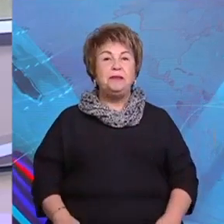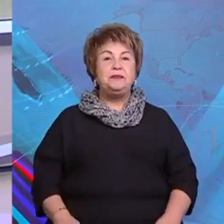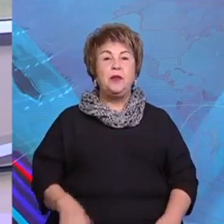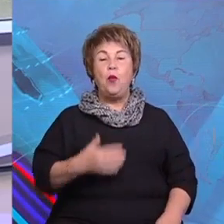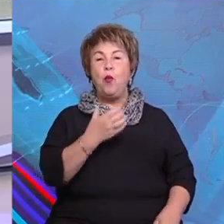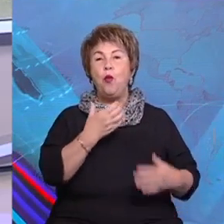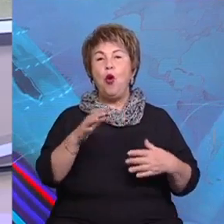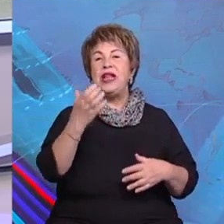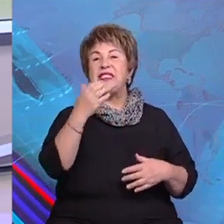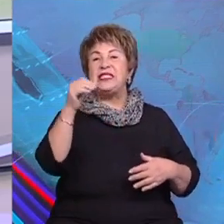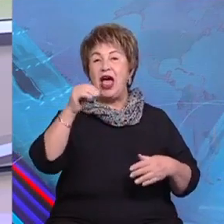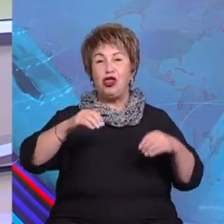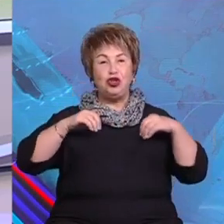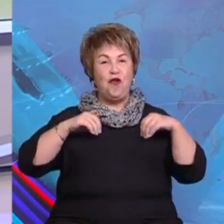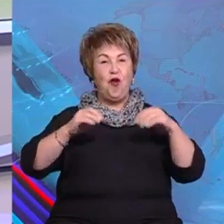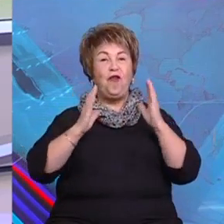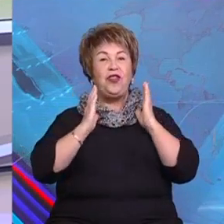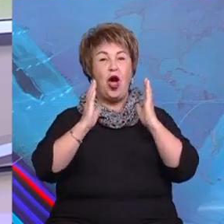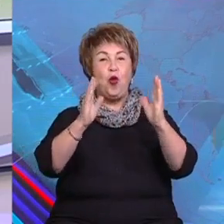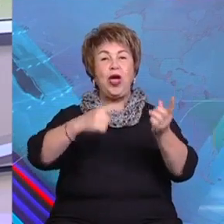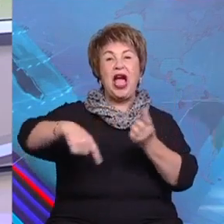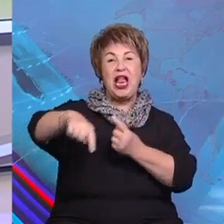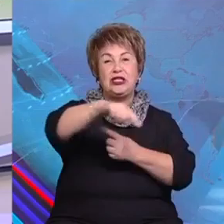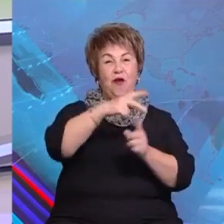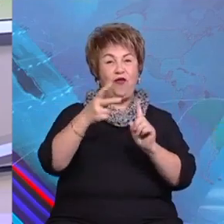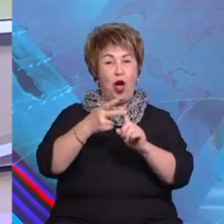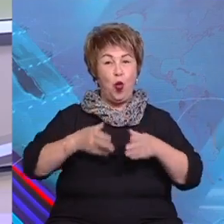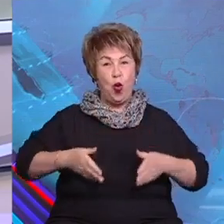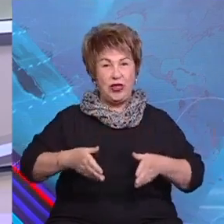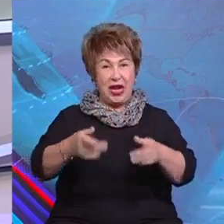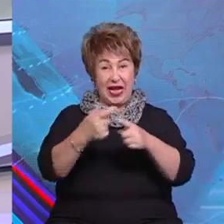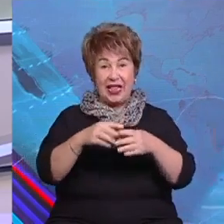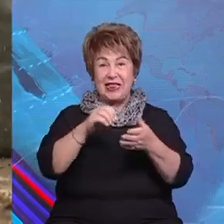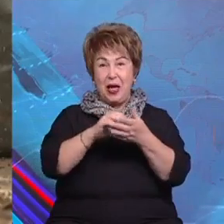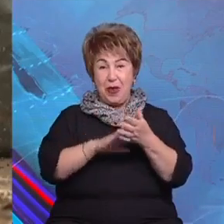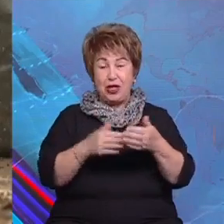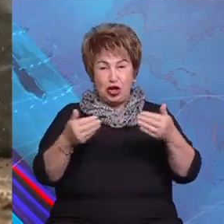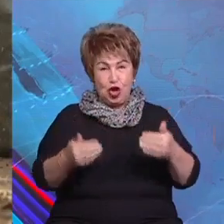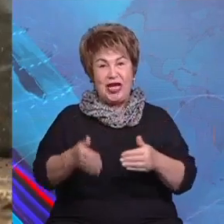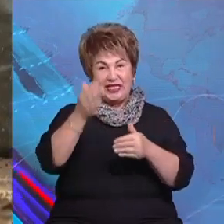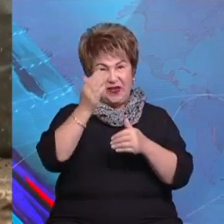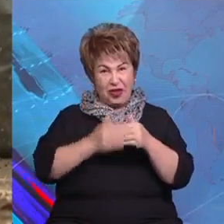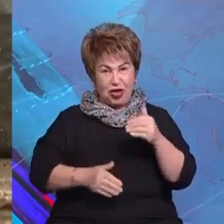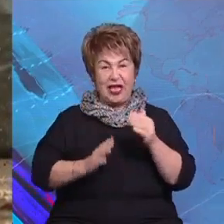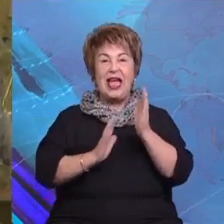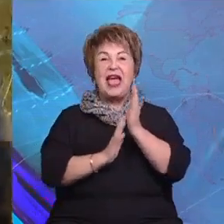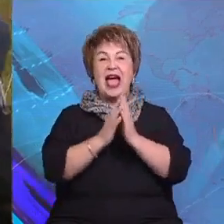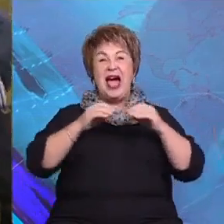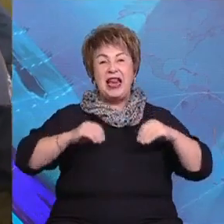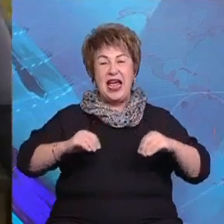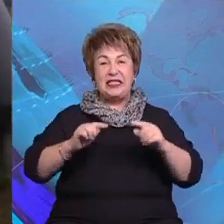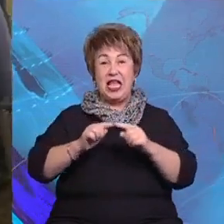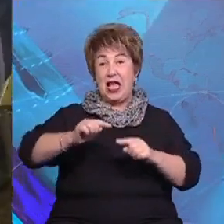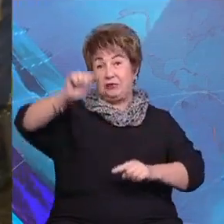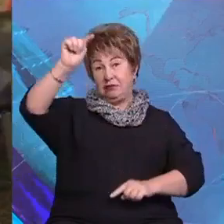Более 100 тысяч кустарников уже высадили вдоль второй кольцевой дороги. К концу недели работы, которые наметили на эту осень, завершат. Растения около метра в